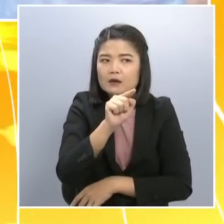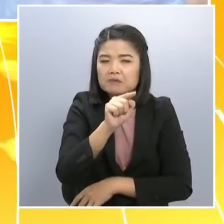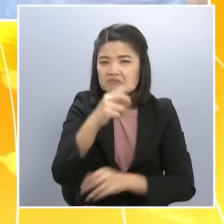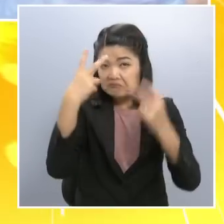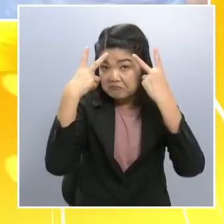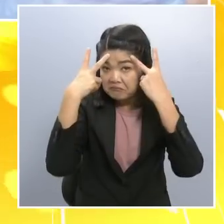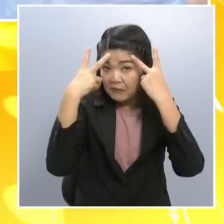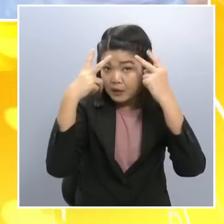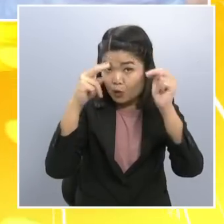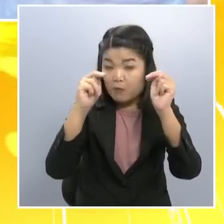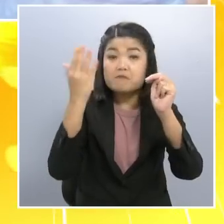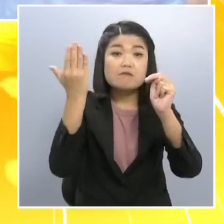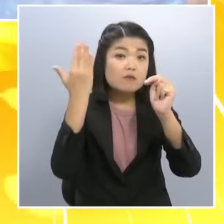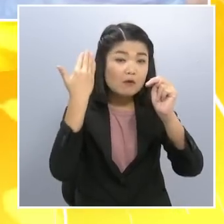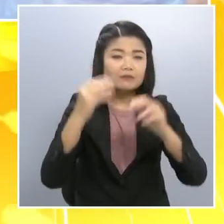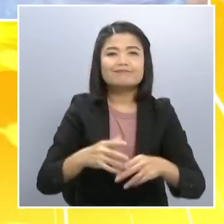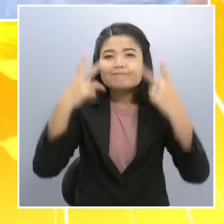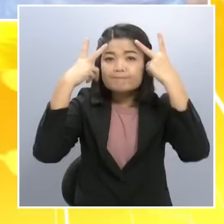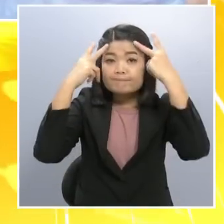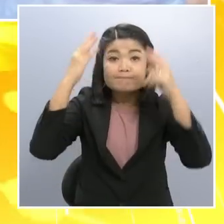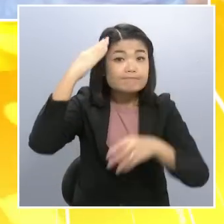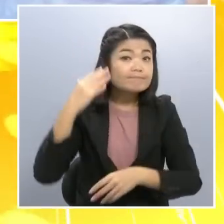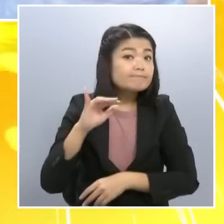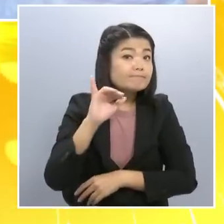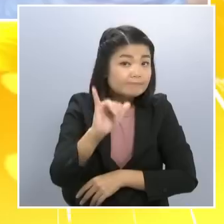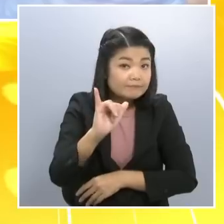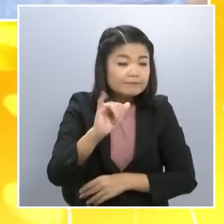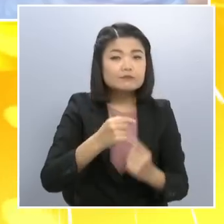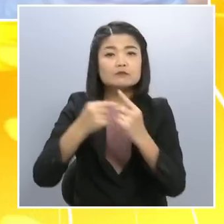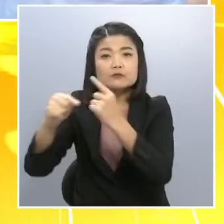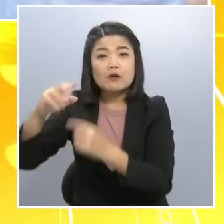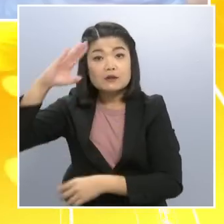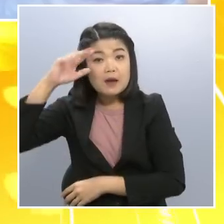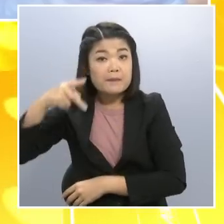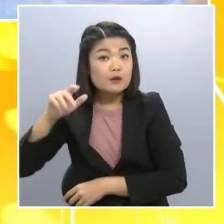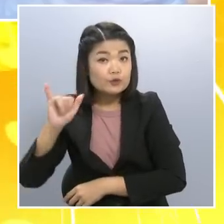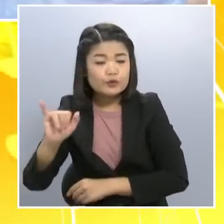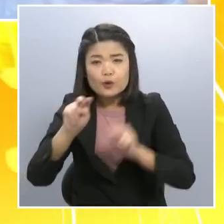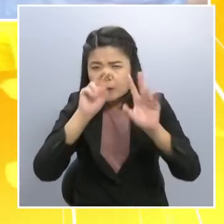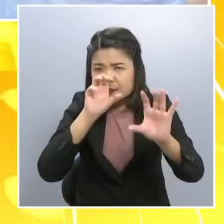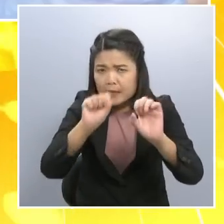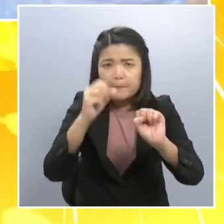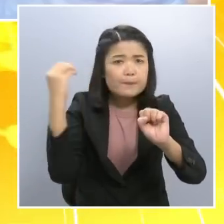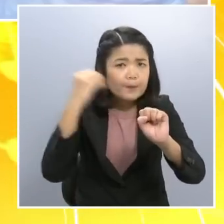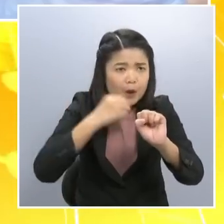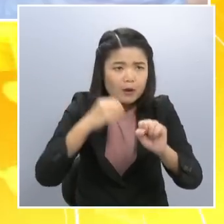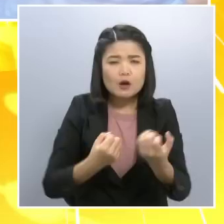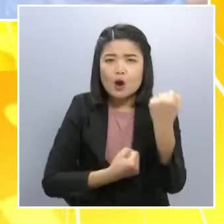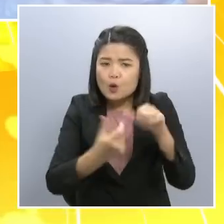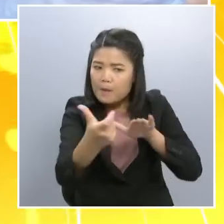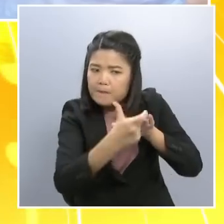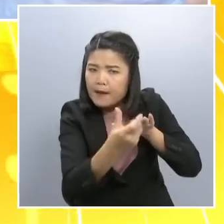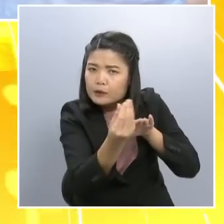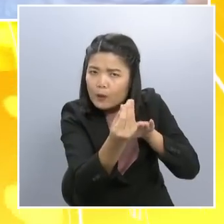ตั้งแต่ยุคสมัยคุณยิ่งลักษณ์เป็นต้นมาตอนนั้นมาถึงพลเอกประยุทธ์ตามตลอดเลยนายกเลขทะเบียนอะไรยังไงไปจับหยิ